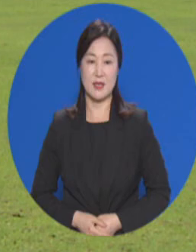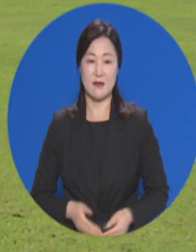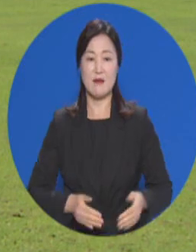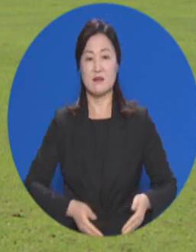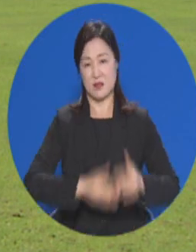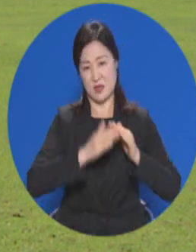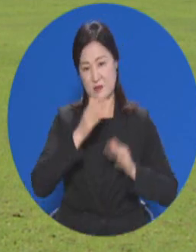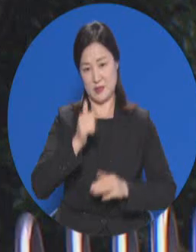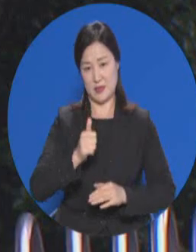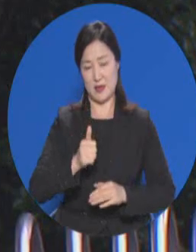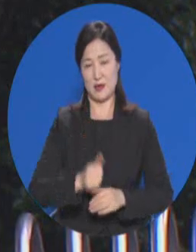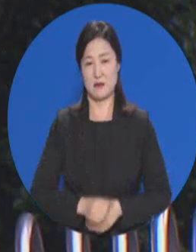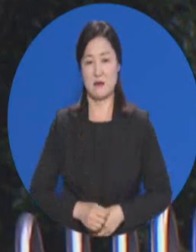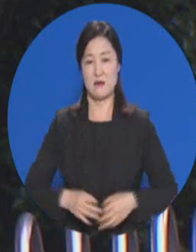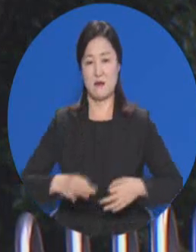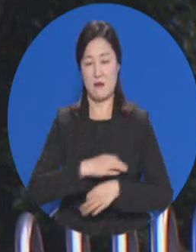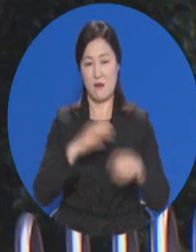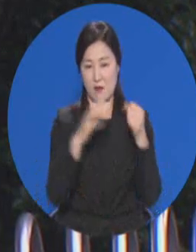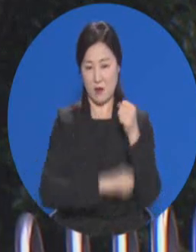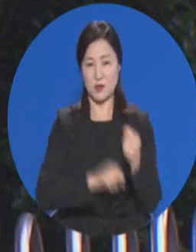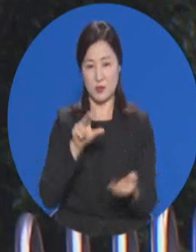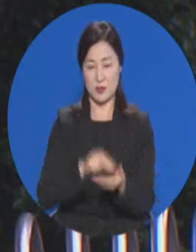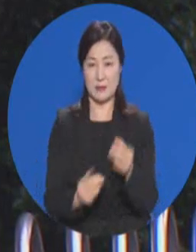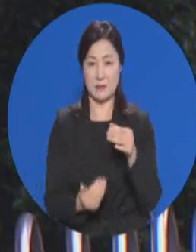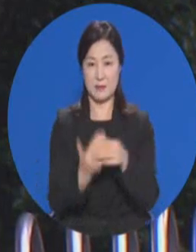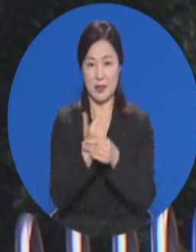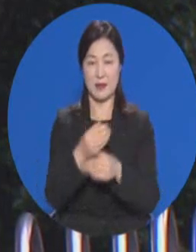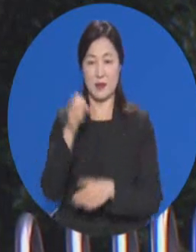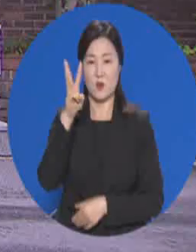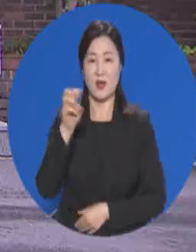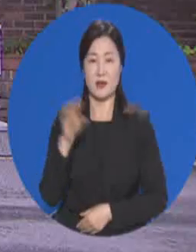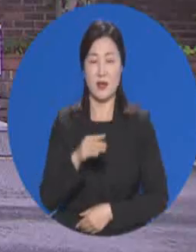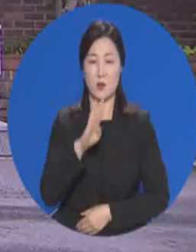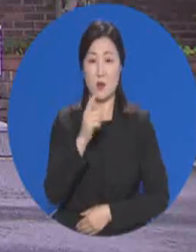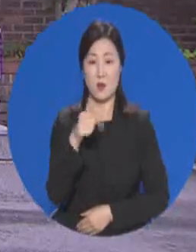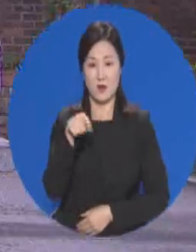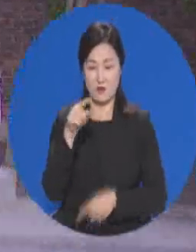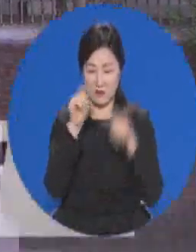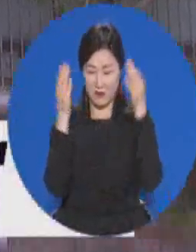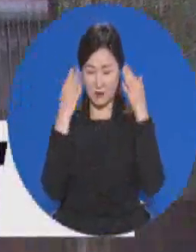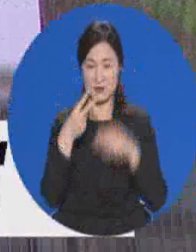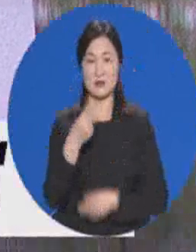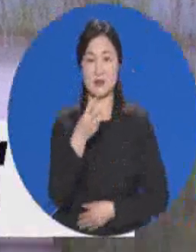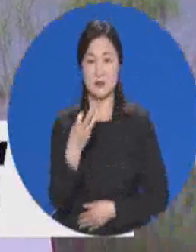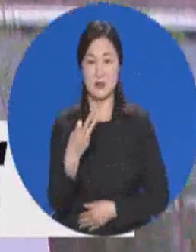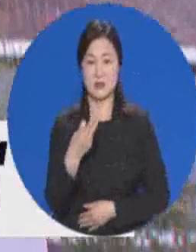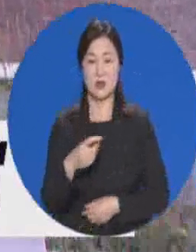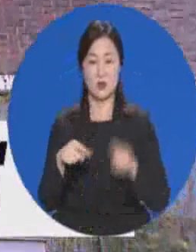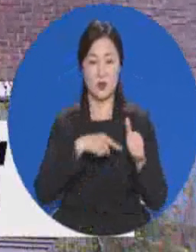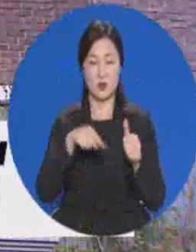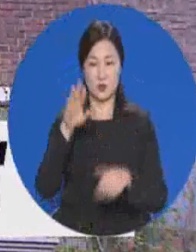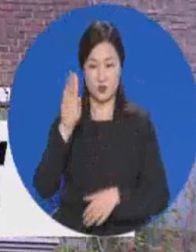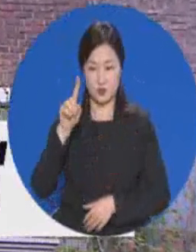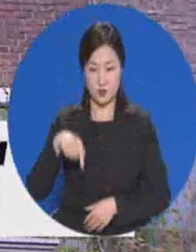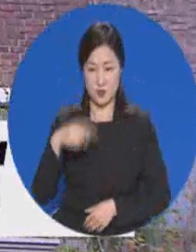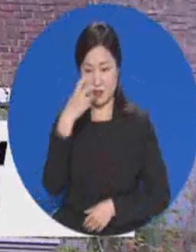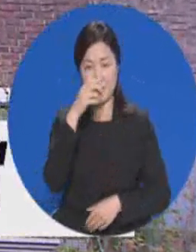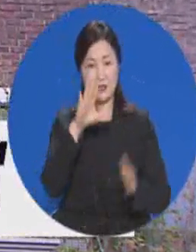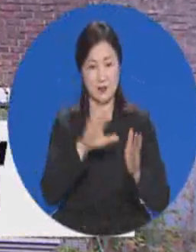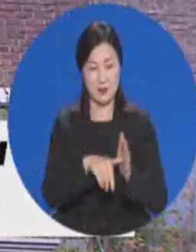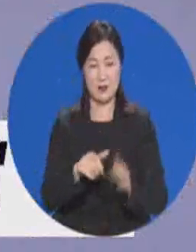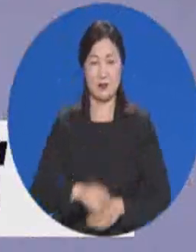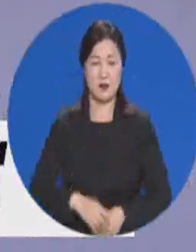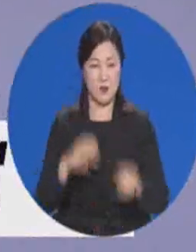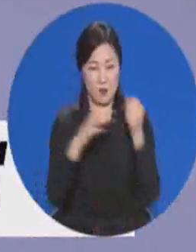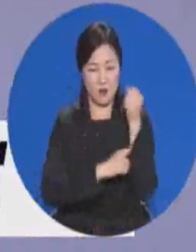설립자의 상습적인 교비 횡령 문제가 불거졌던 광양보건대. 지난 2013년 교육부 감사에서 횡령금이